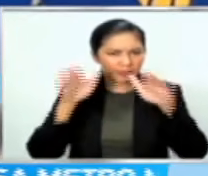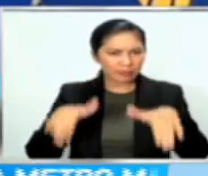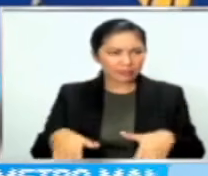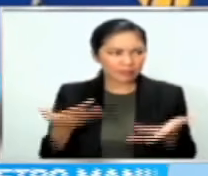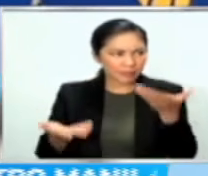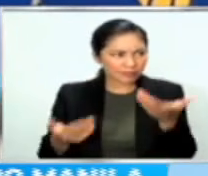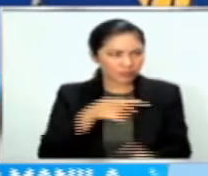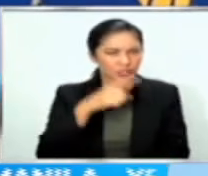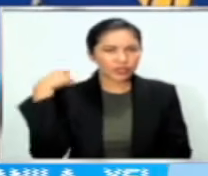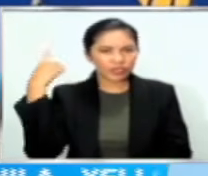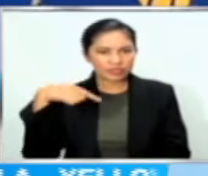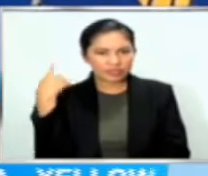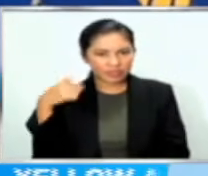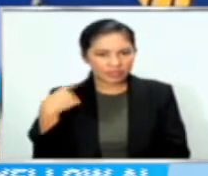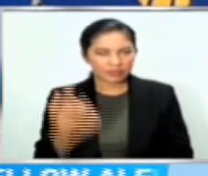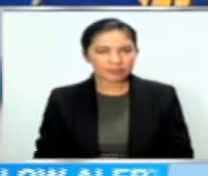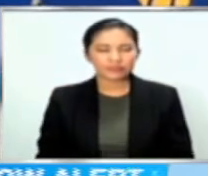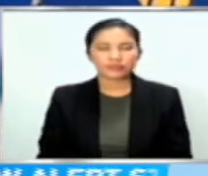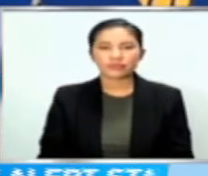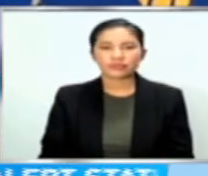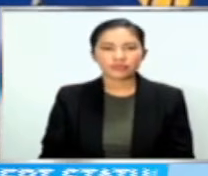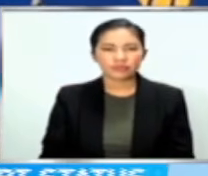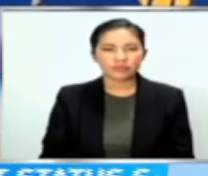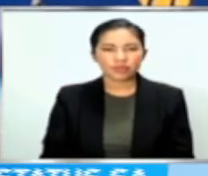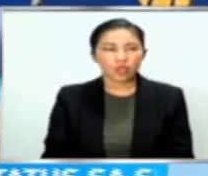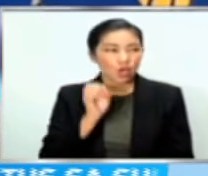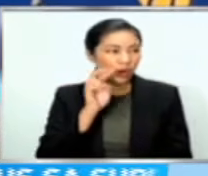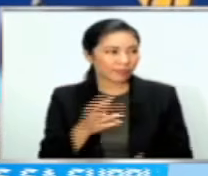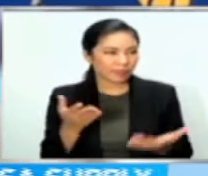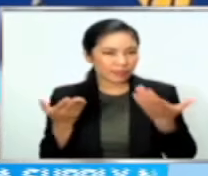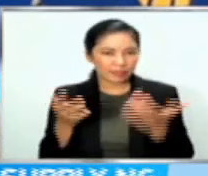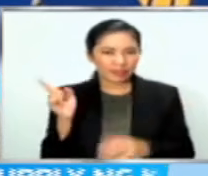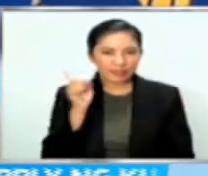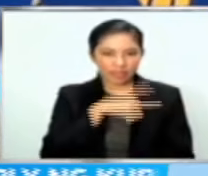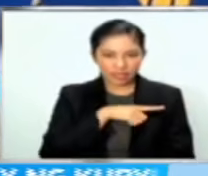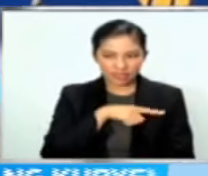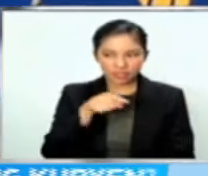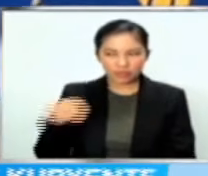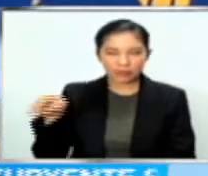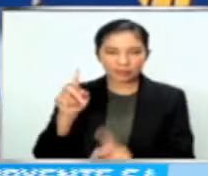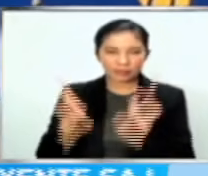or you are lying to your teeth. Ivan Mayrina, GMA News.